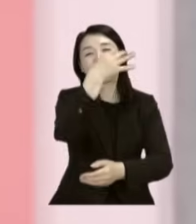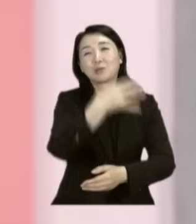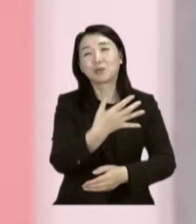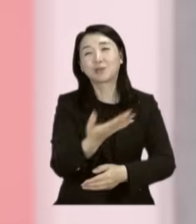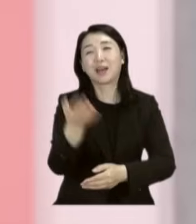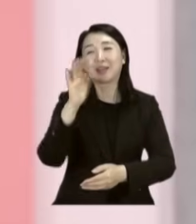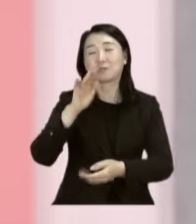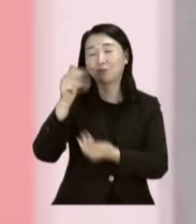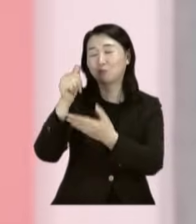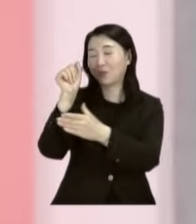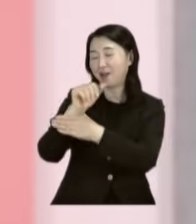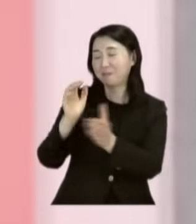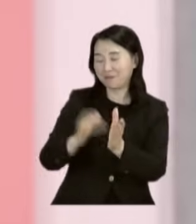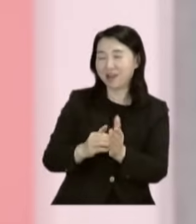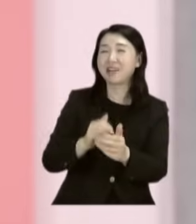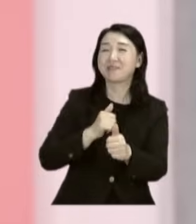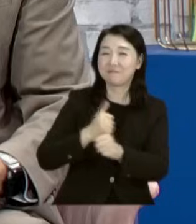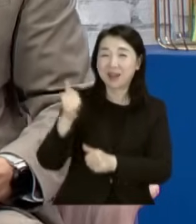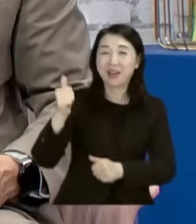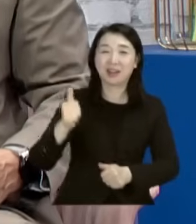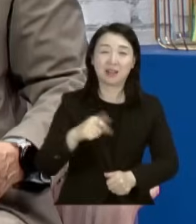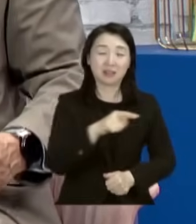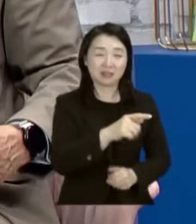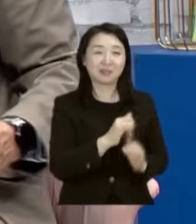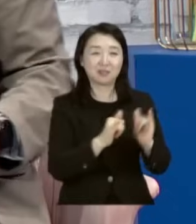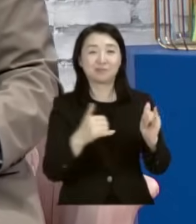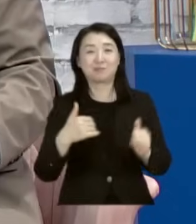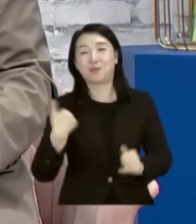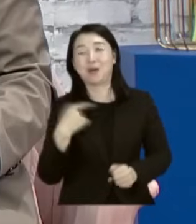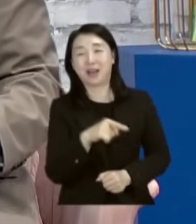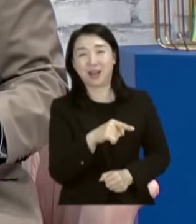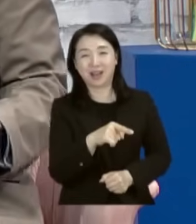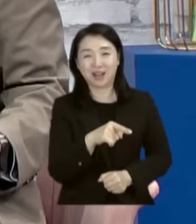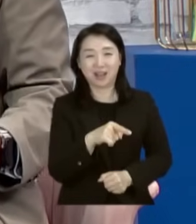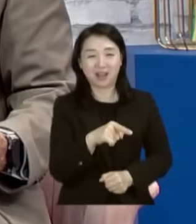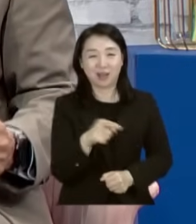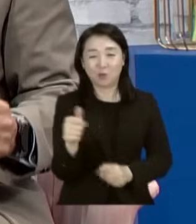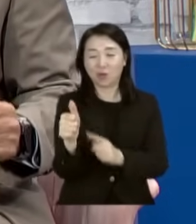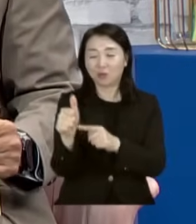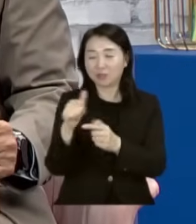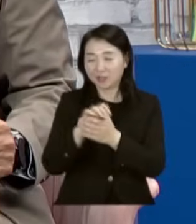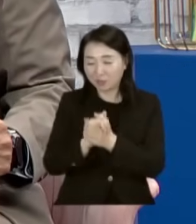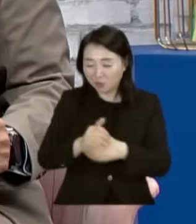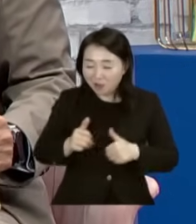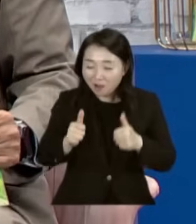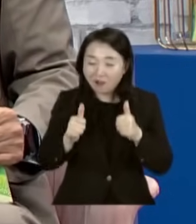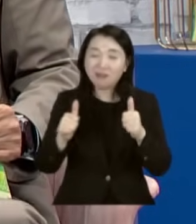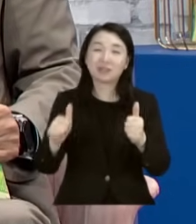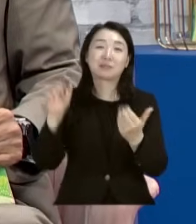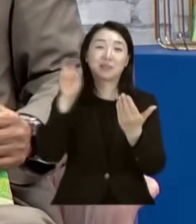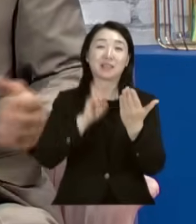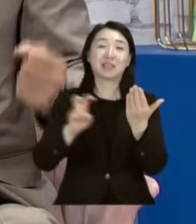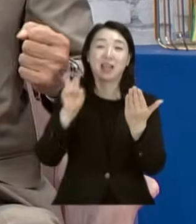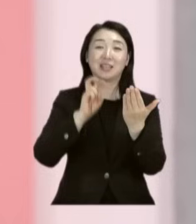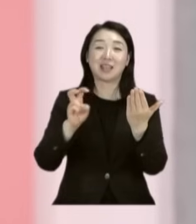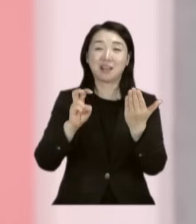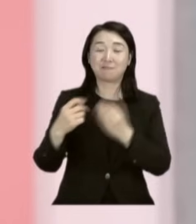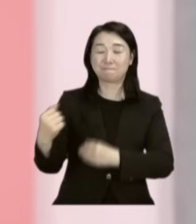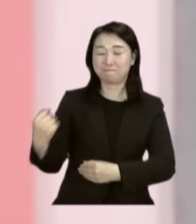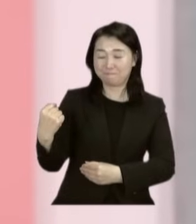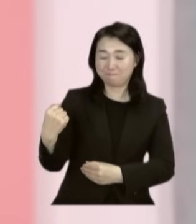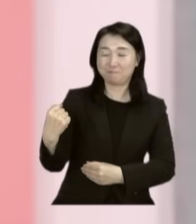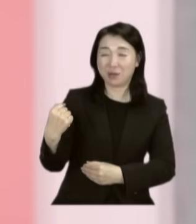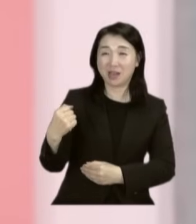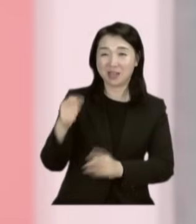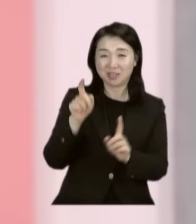허락하셔야 아 정말 그 그 사람들은 몰랐을 거야 우리 원철 선수가 기도하고 그런 찬양으로 무장돼